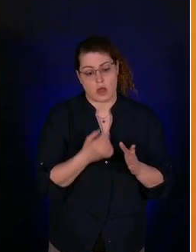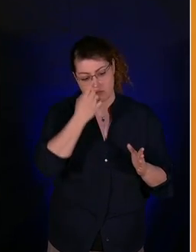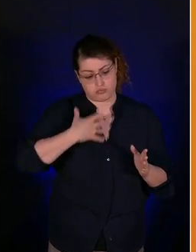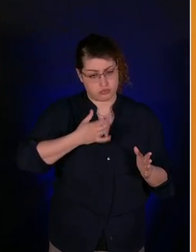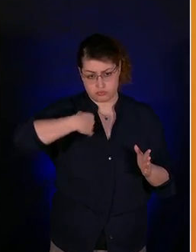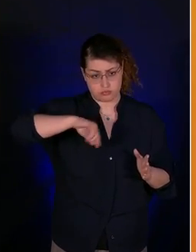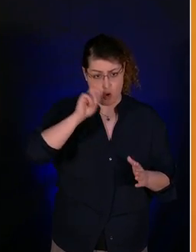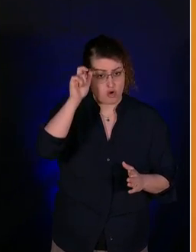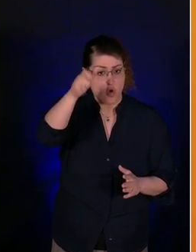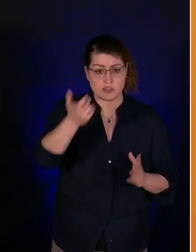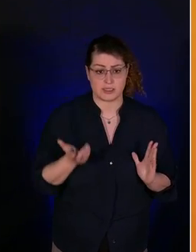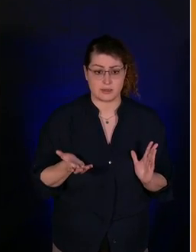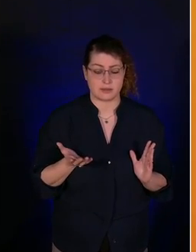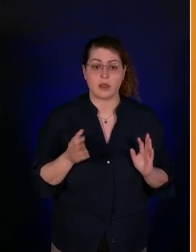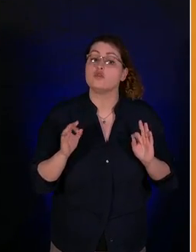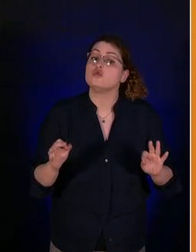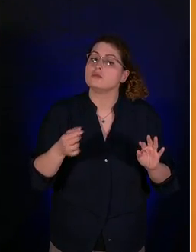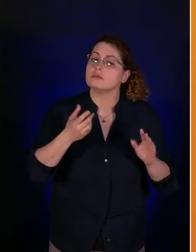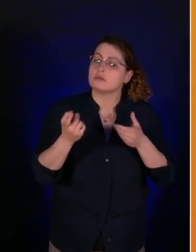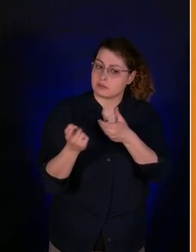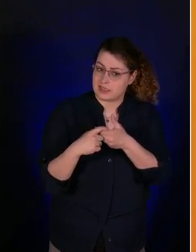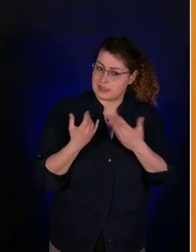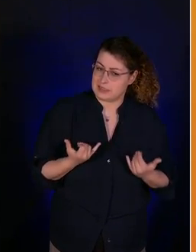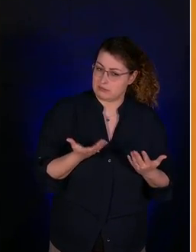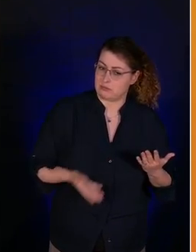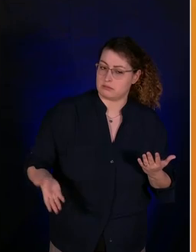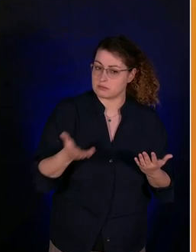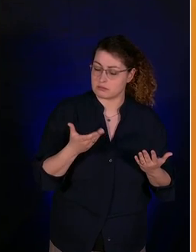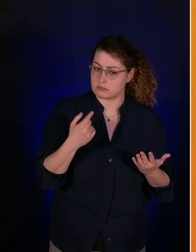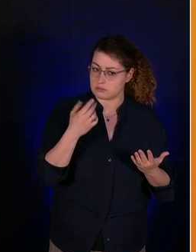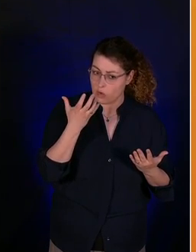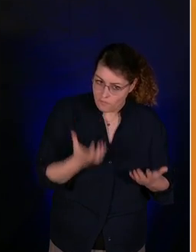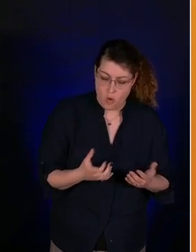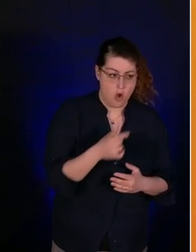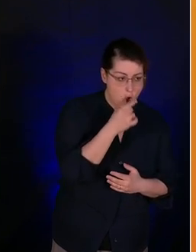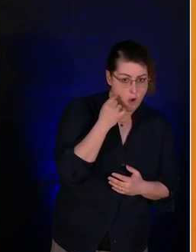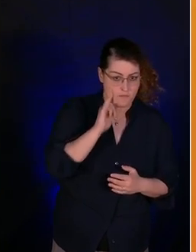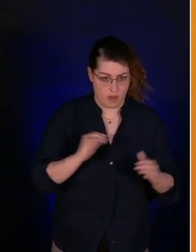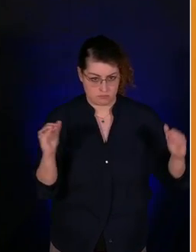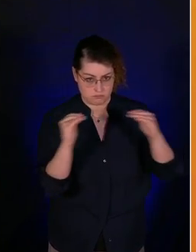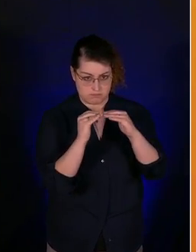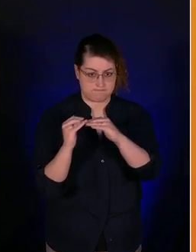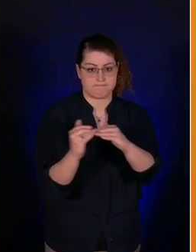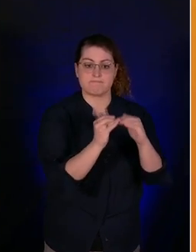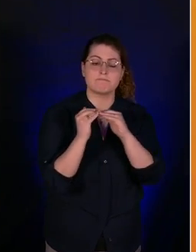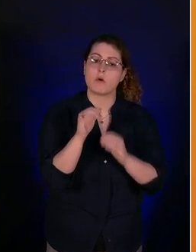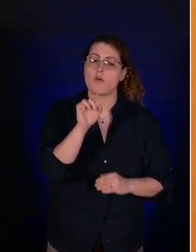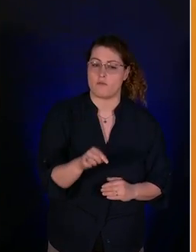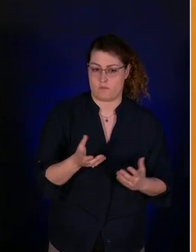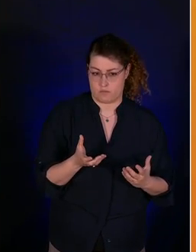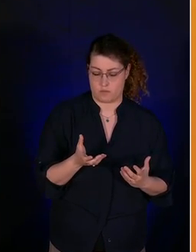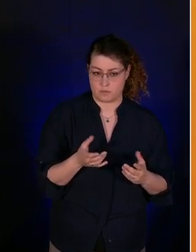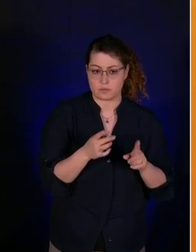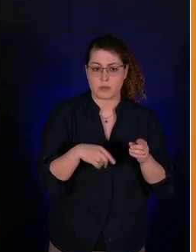évident, alors que la CGT porte l'exigence d'égalité entre les femmes et les hommes, la lutte contre